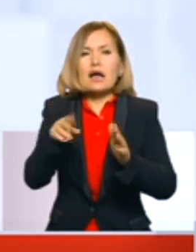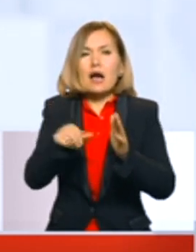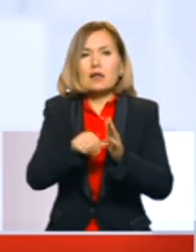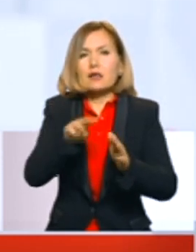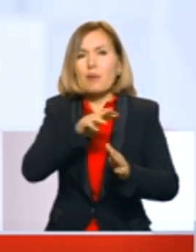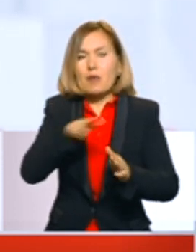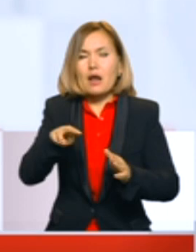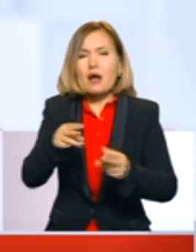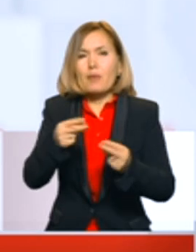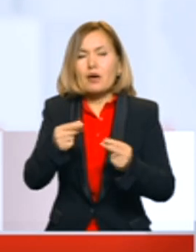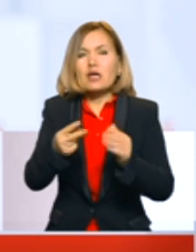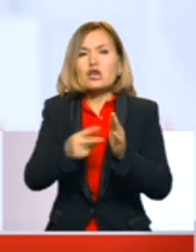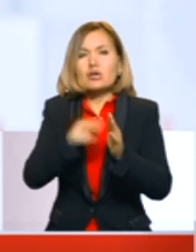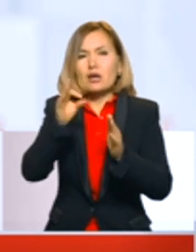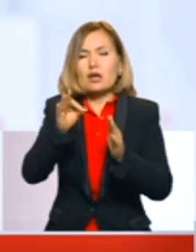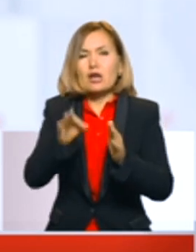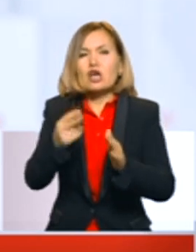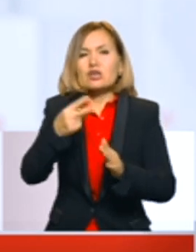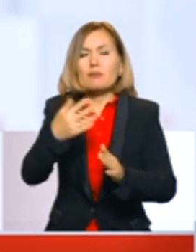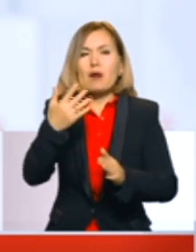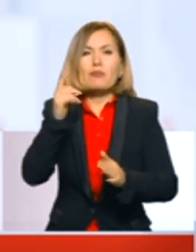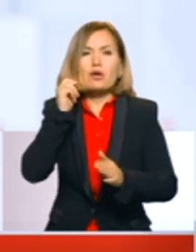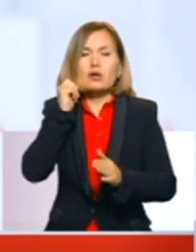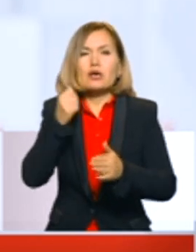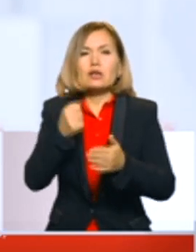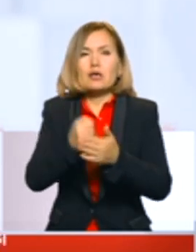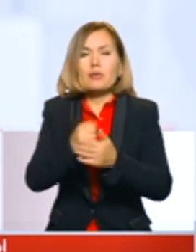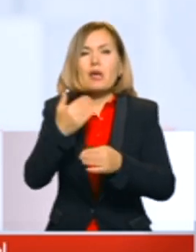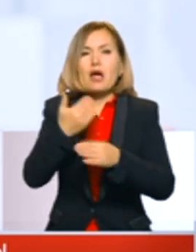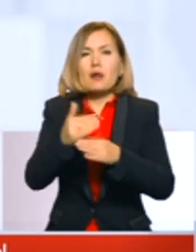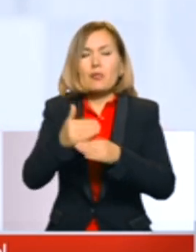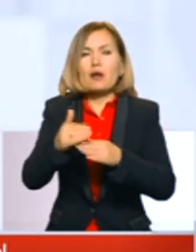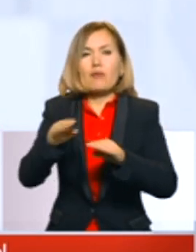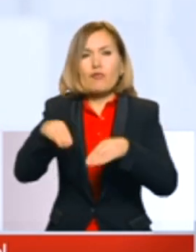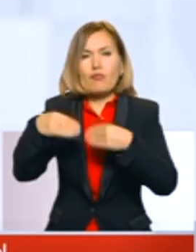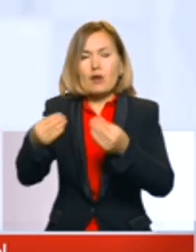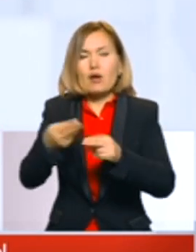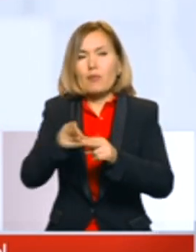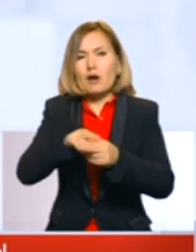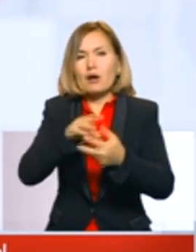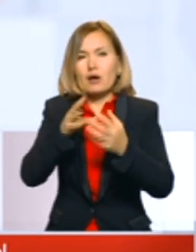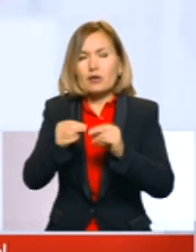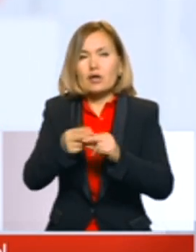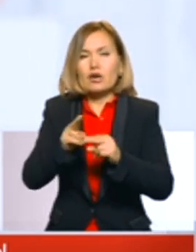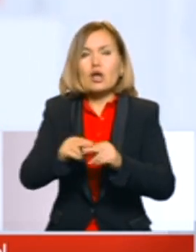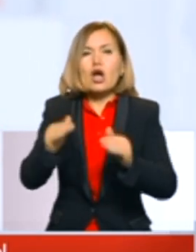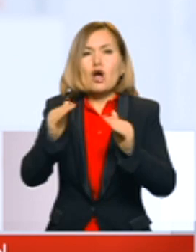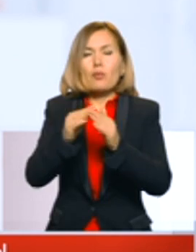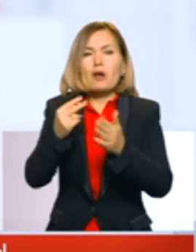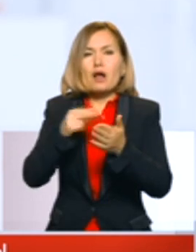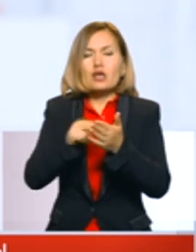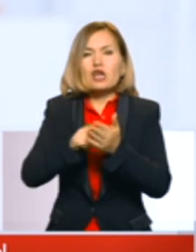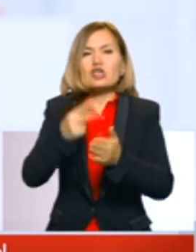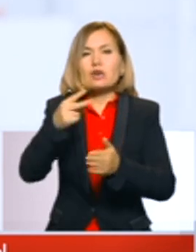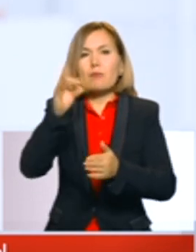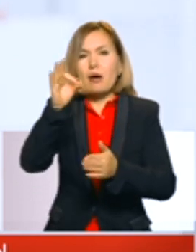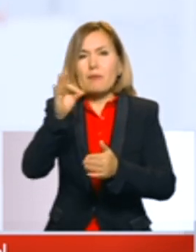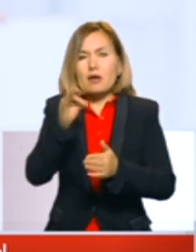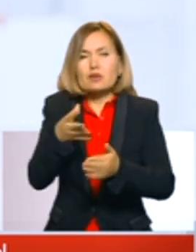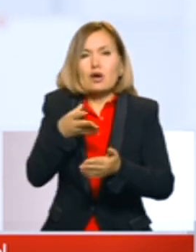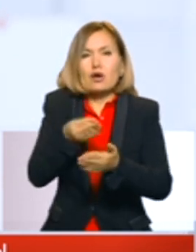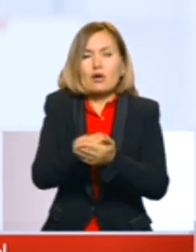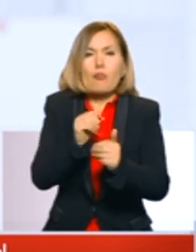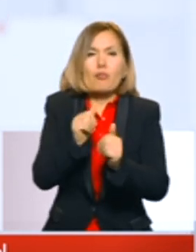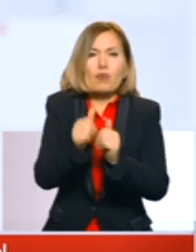теңгеге 7% 25 жылға дейін ипотекалық несие берілген. Алғашқы жарна үйдің бағасының 20% құрайды.